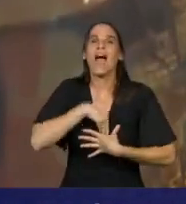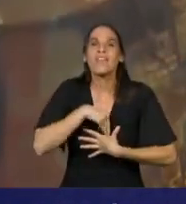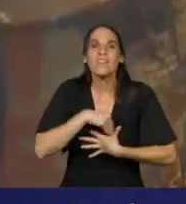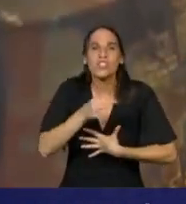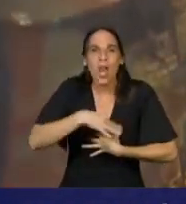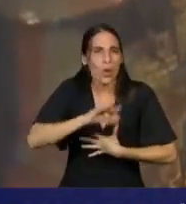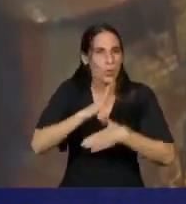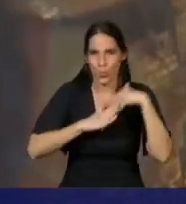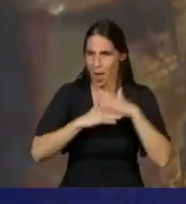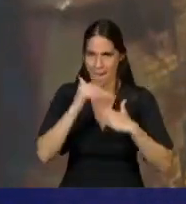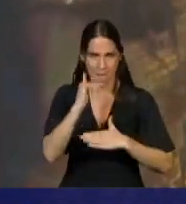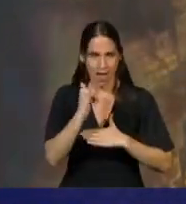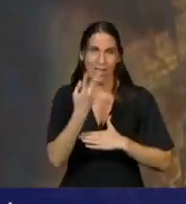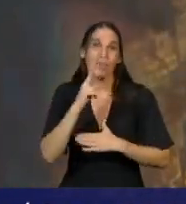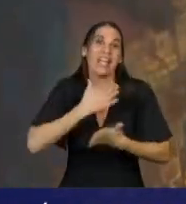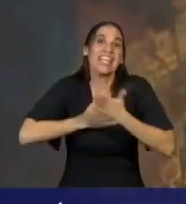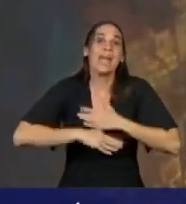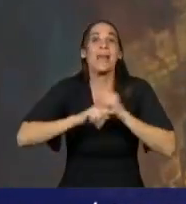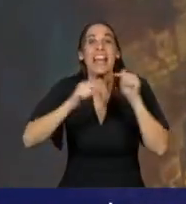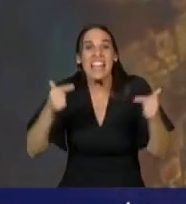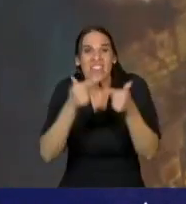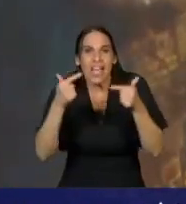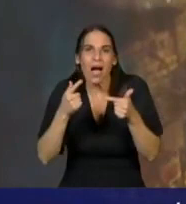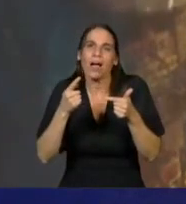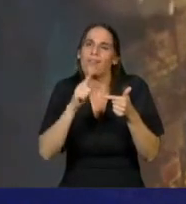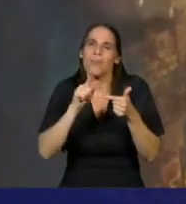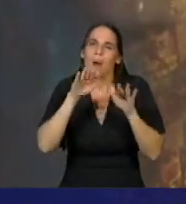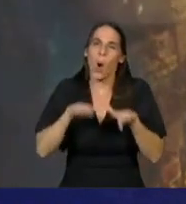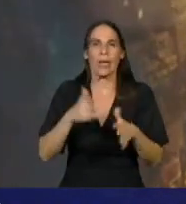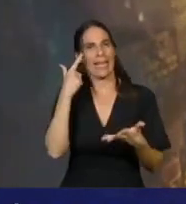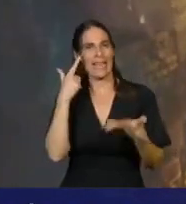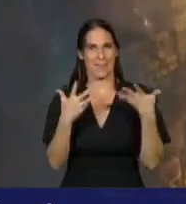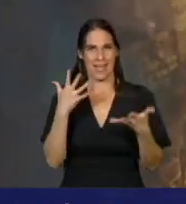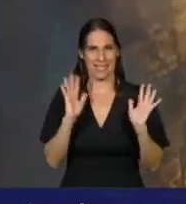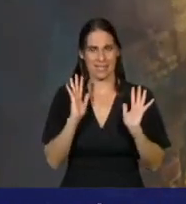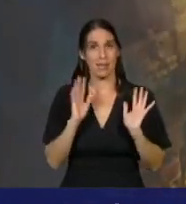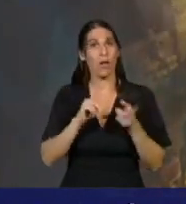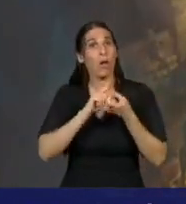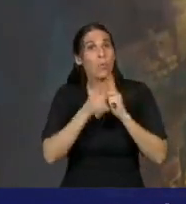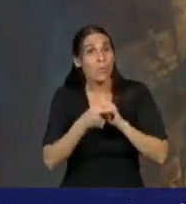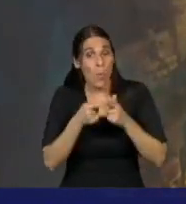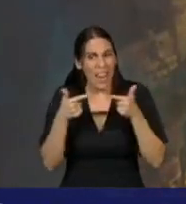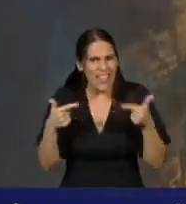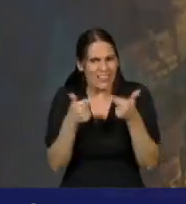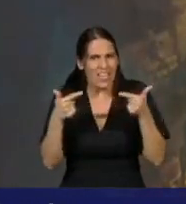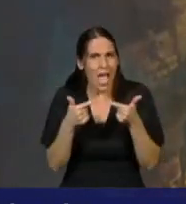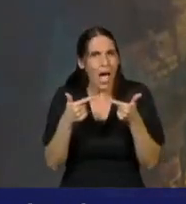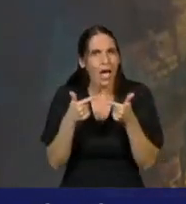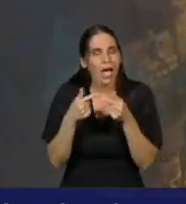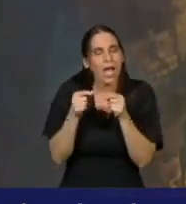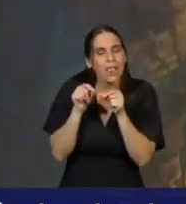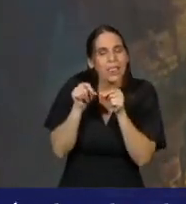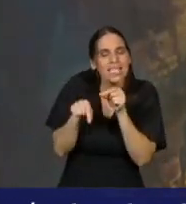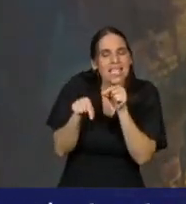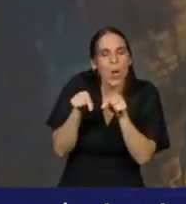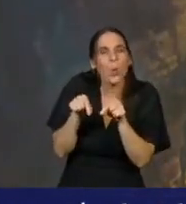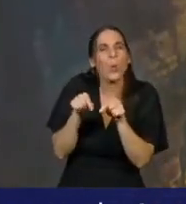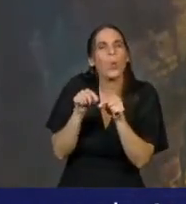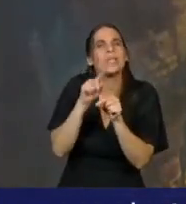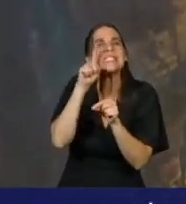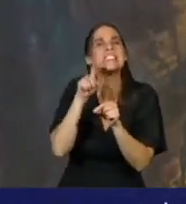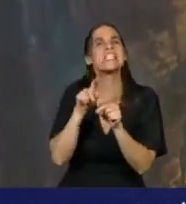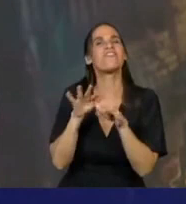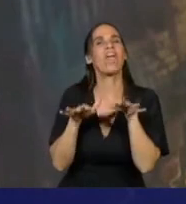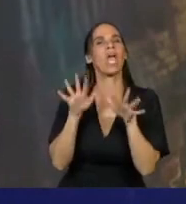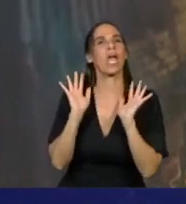בנויה ככה שהרבה יותר נעים לנו להתווכח מאשר להתלבט. אז במקום להתווכח, תזרעו זרעים של ספק.